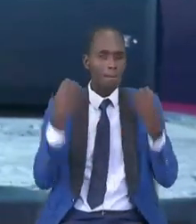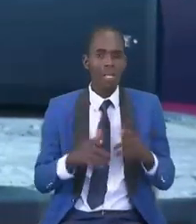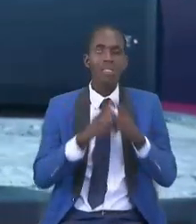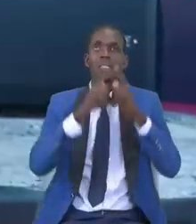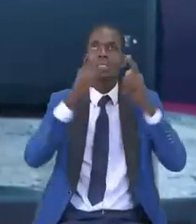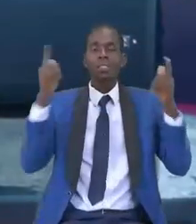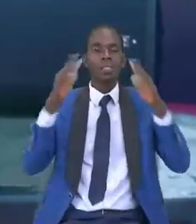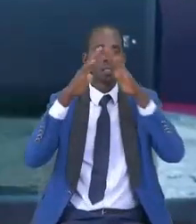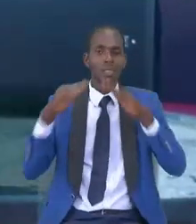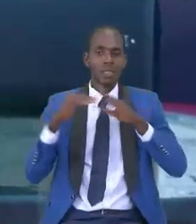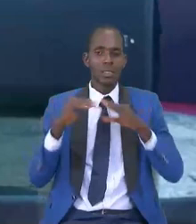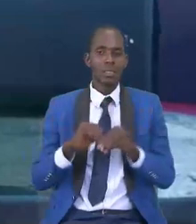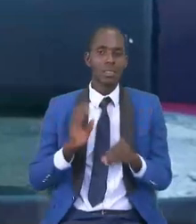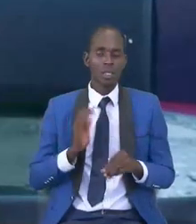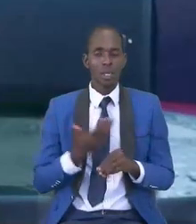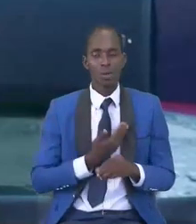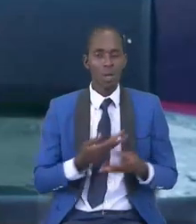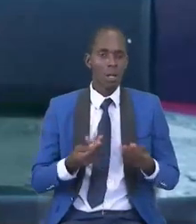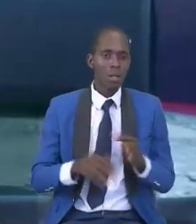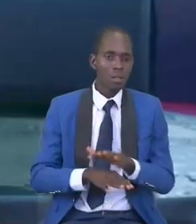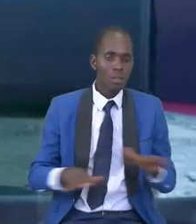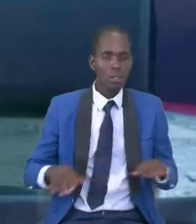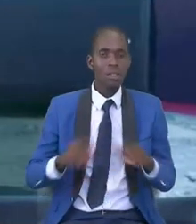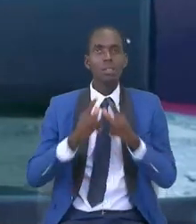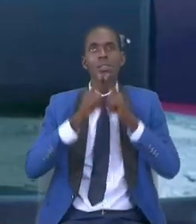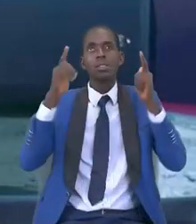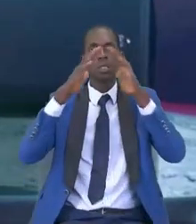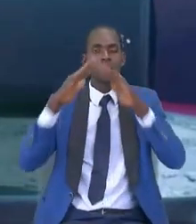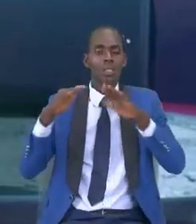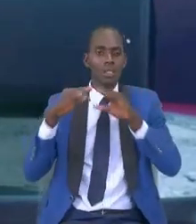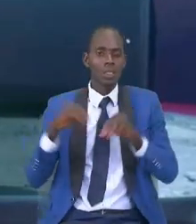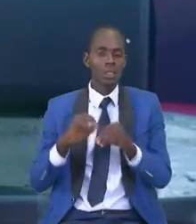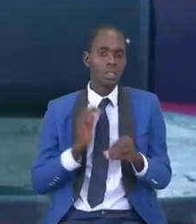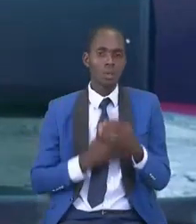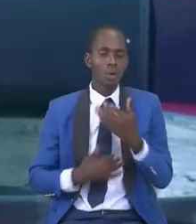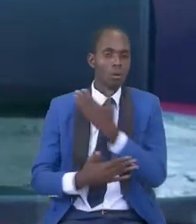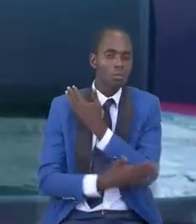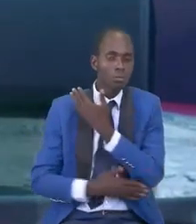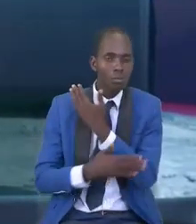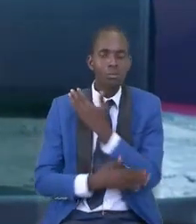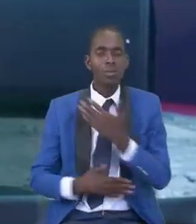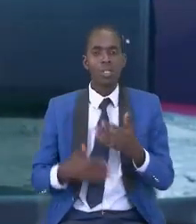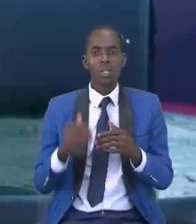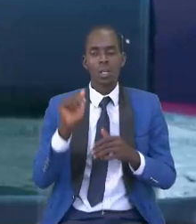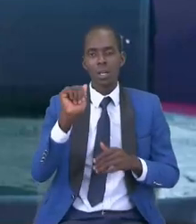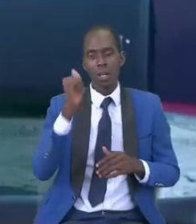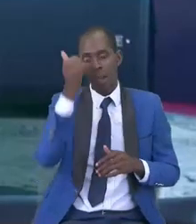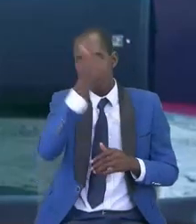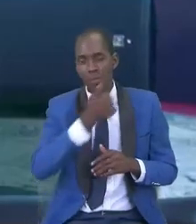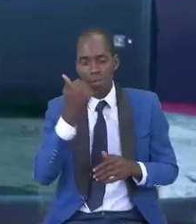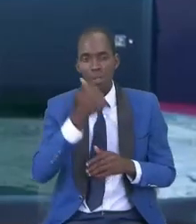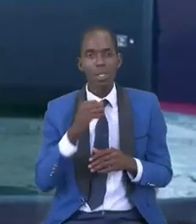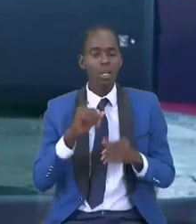grandes villes dans notre pays, de grandes villes dans notre pays, de grandes villes dans notre continent d'Afrique, et le